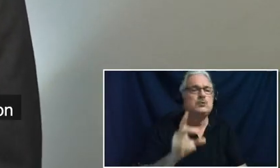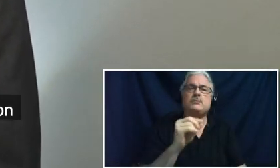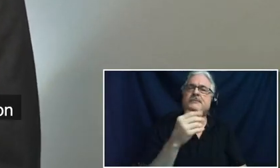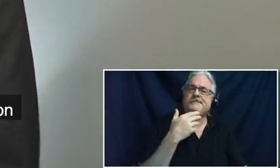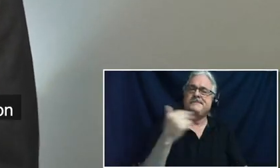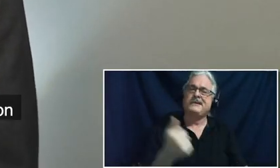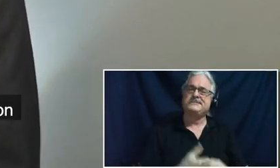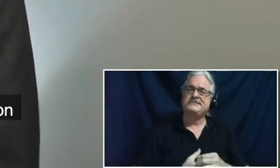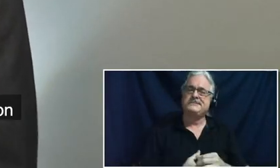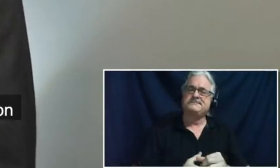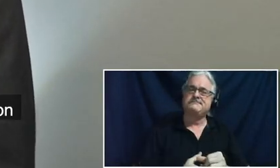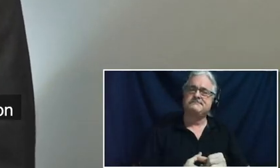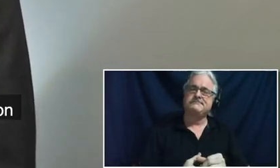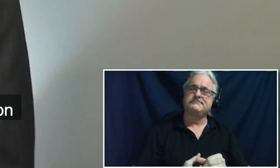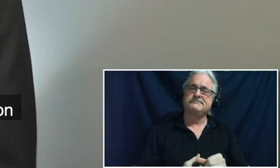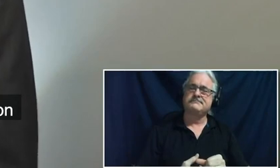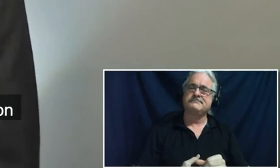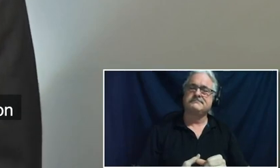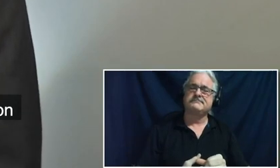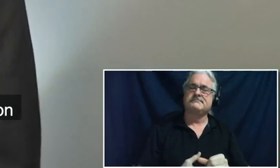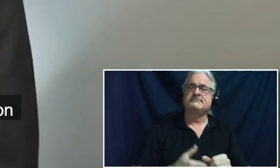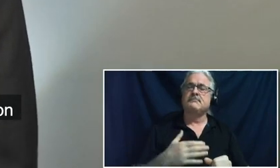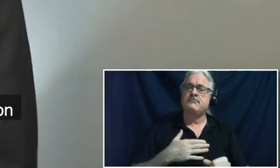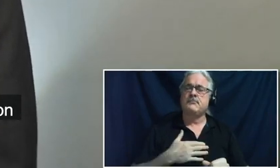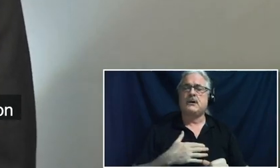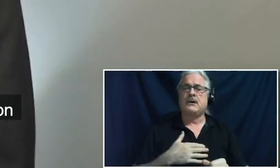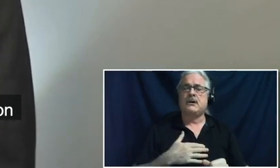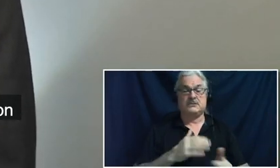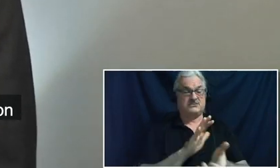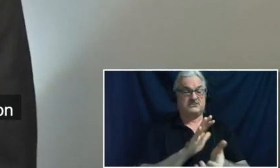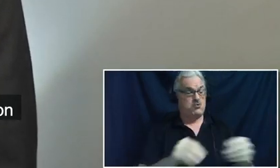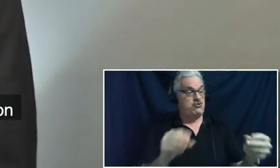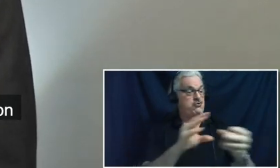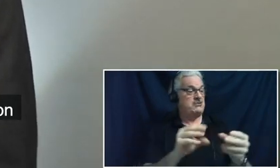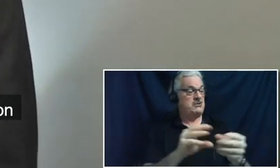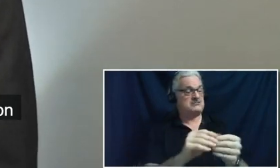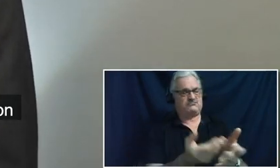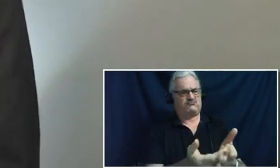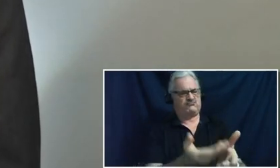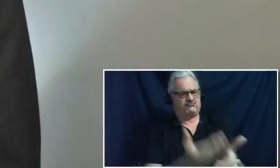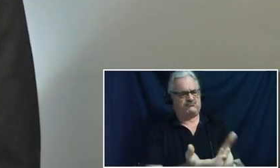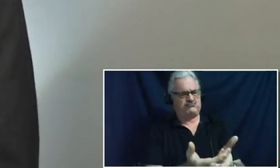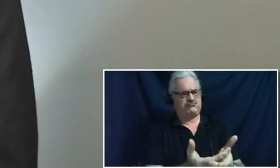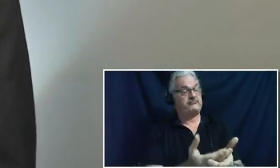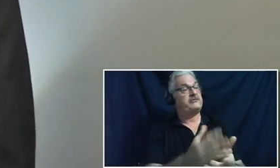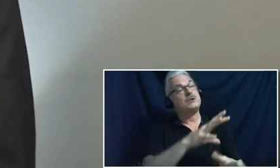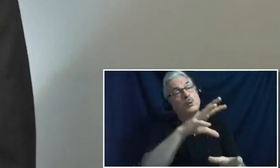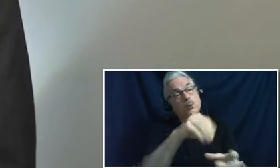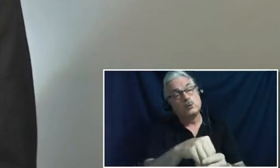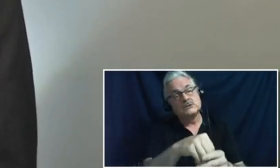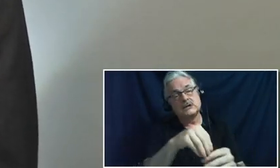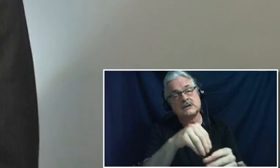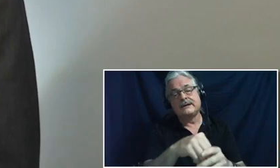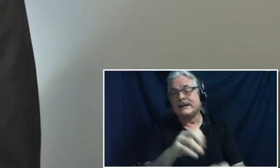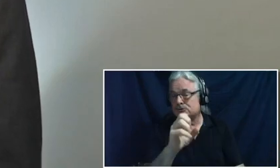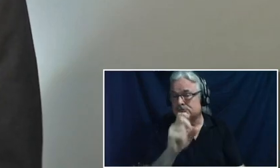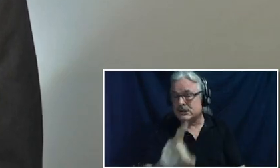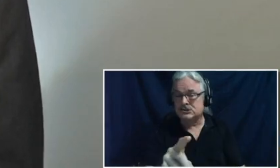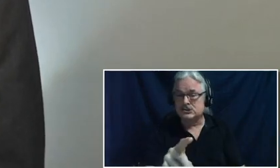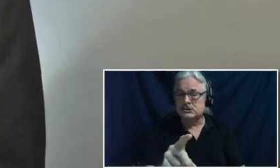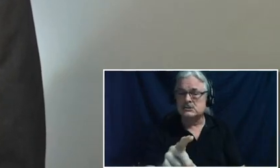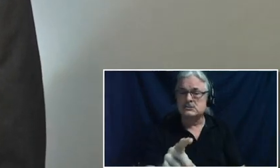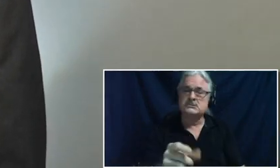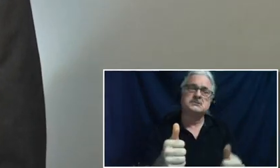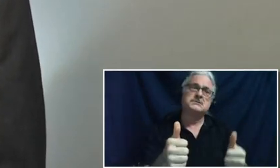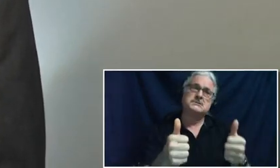dans l'éducation permet à tous les élèves d'atteindre le meilleur niveau possible.